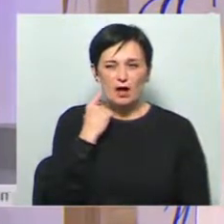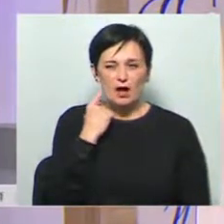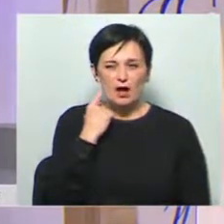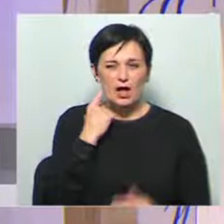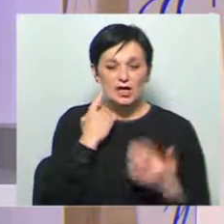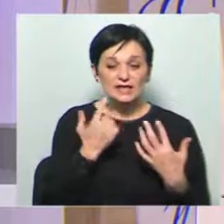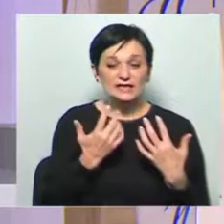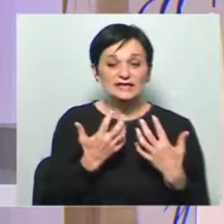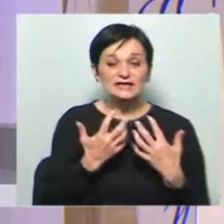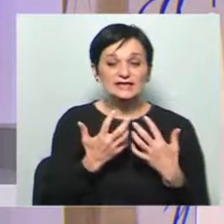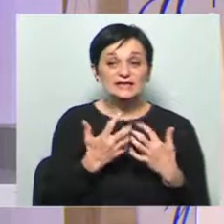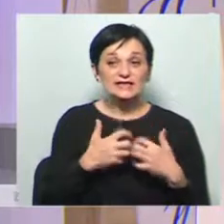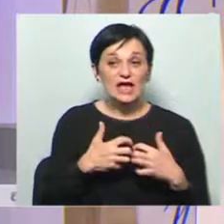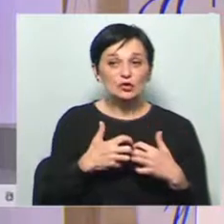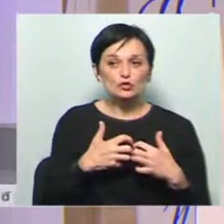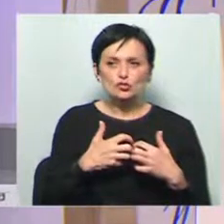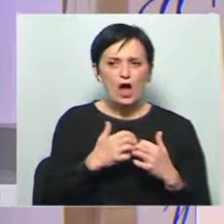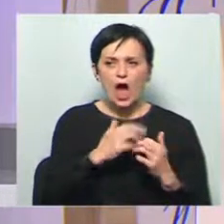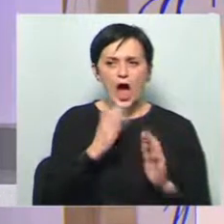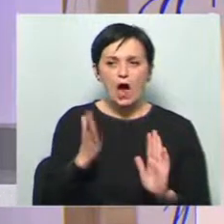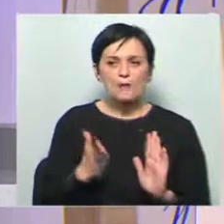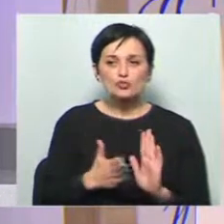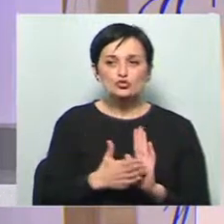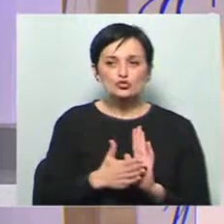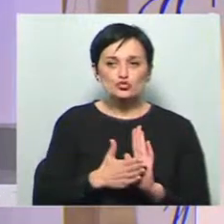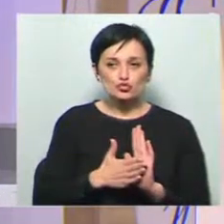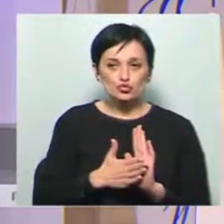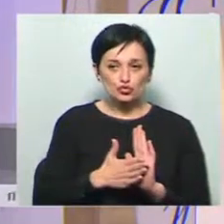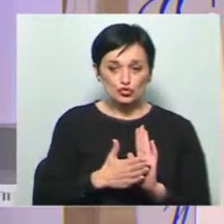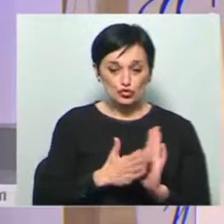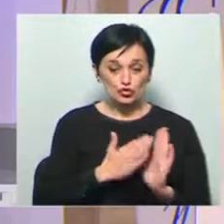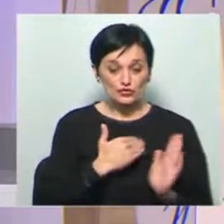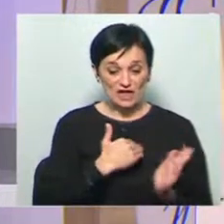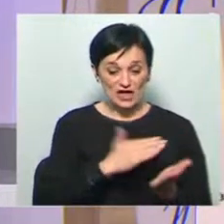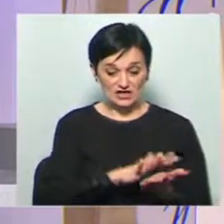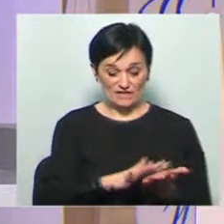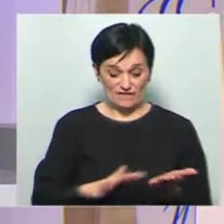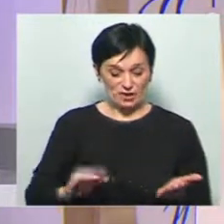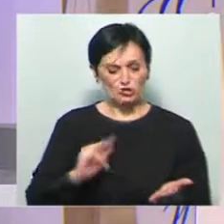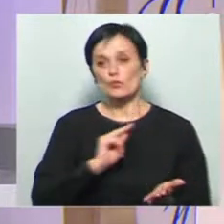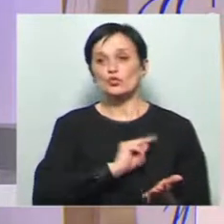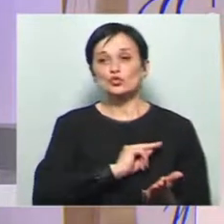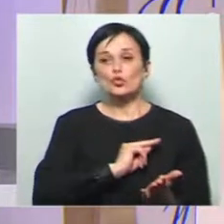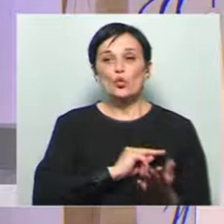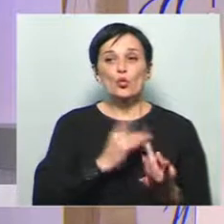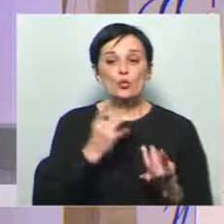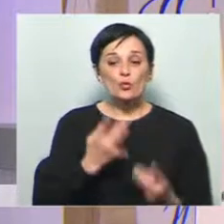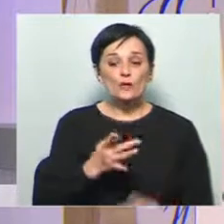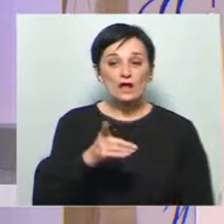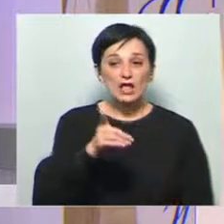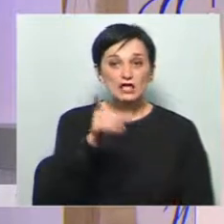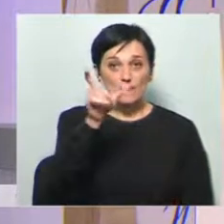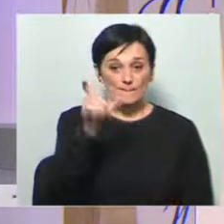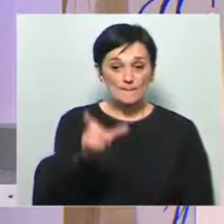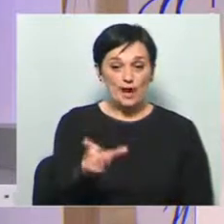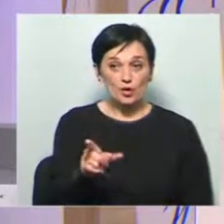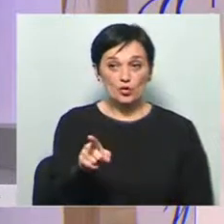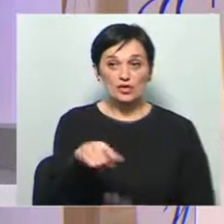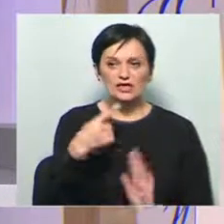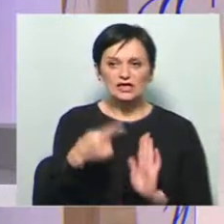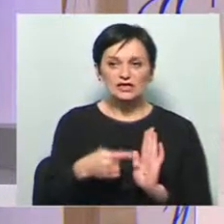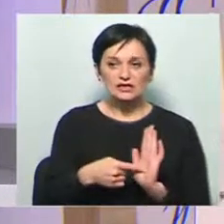ტექნიკურად ჩვენ აბსოლუტურად გამართულ რეჟიმში ვაგრძელებთ მუშაობას, უბრალოდ მაყურებლის კითხვას დაგისვამთ